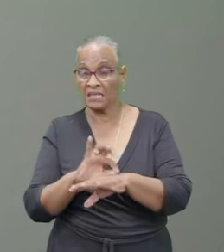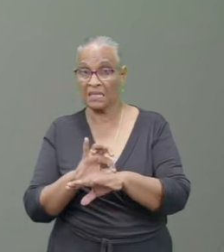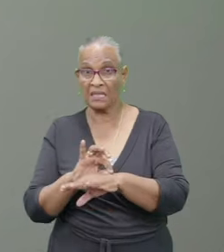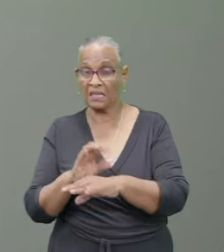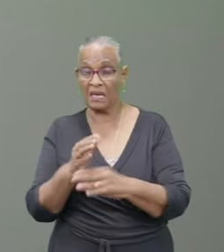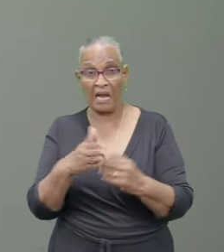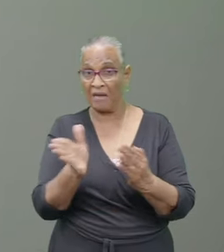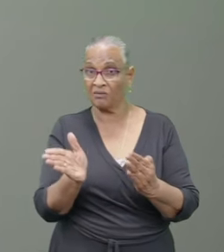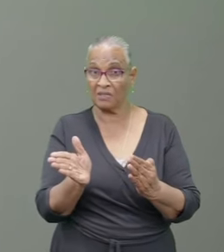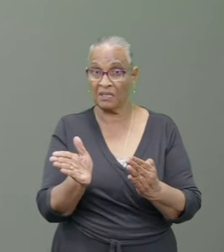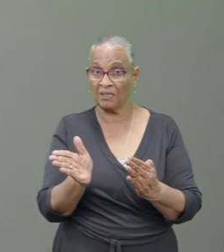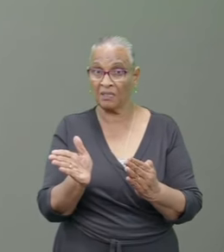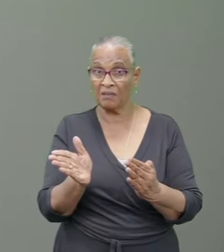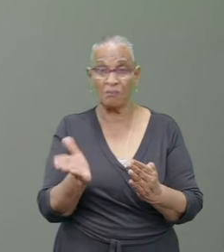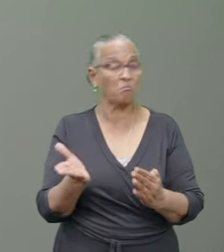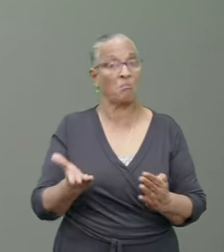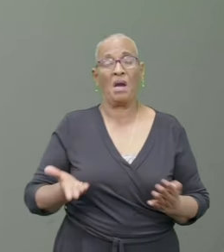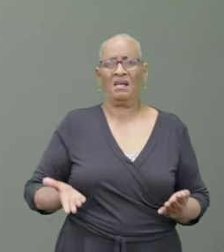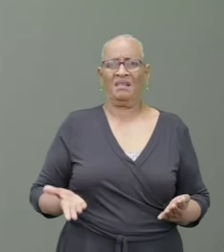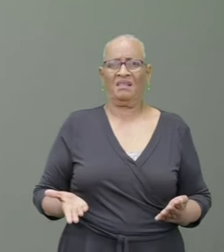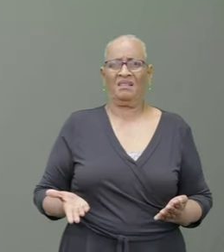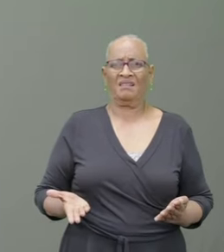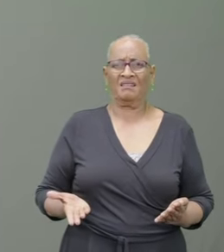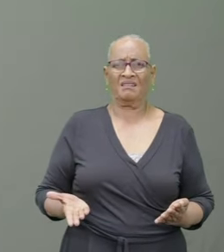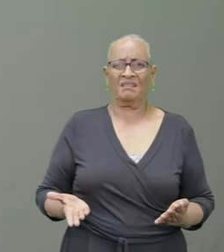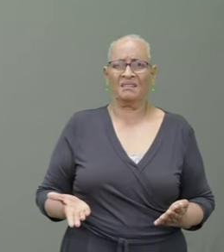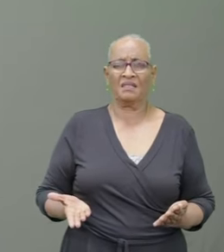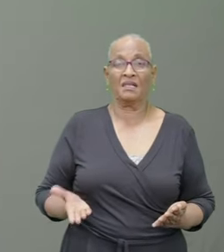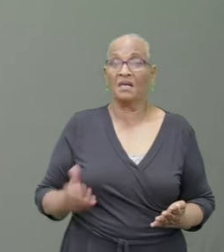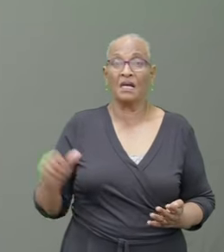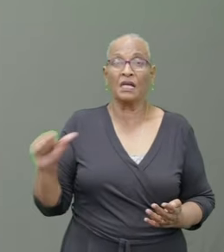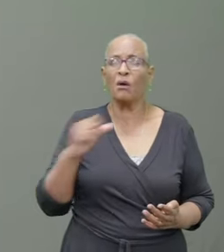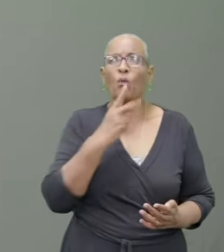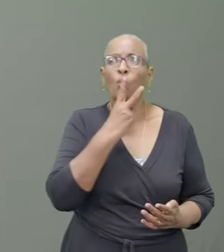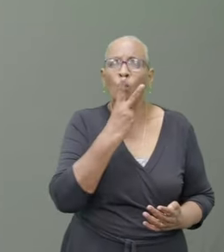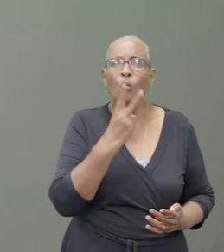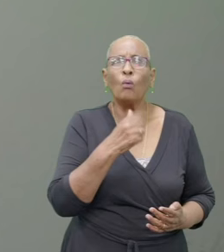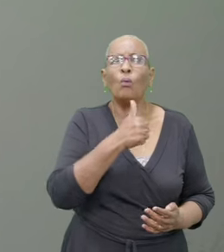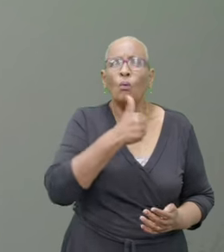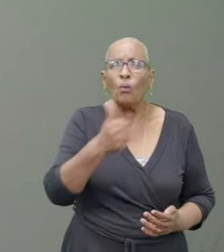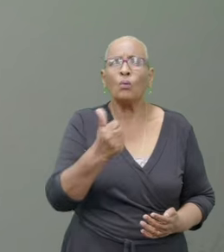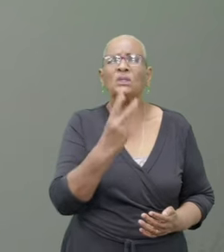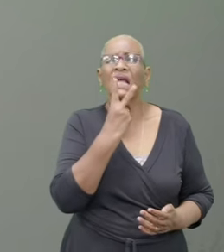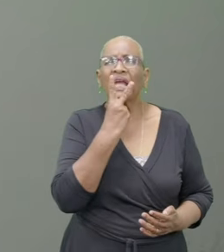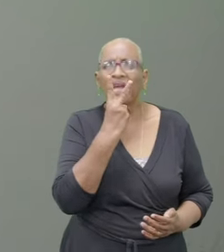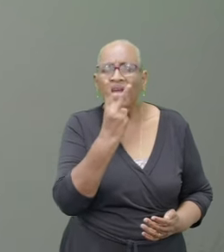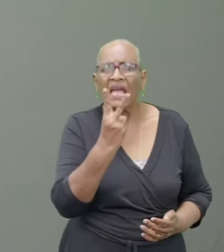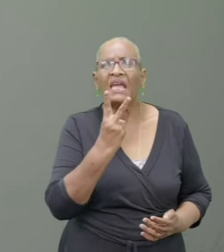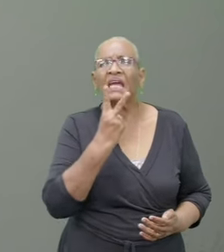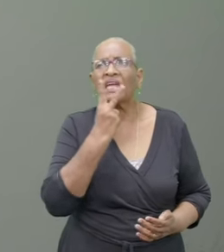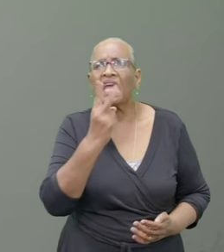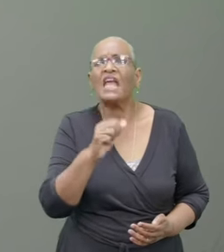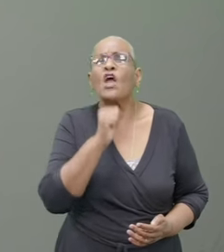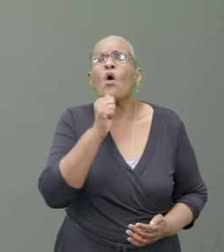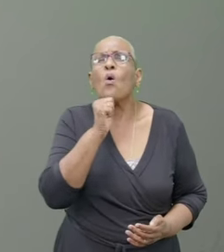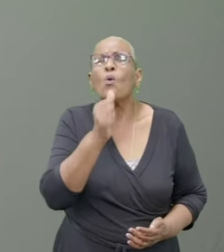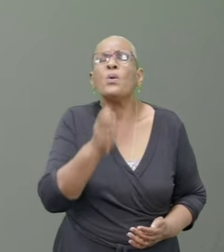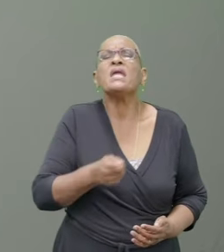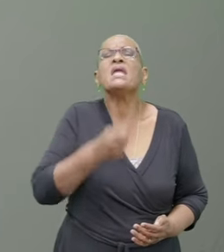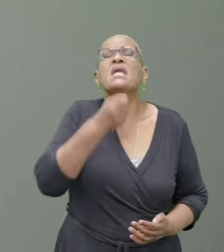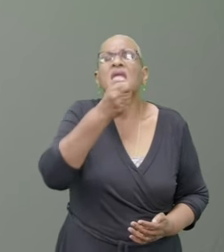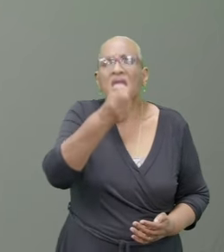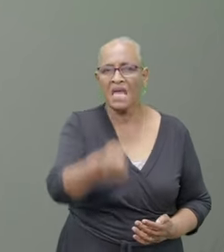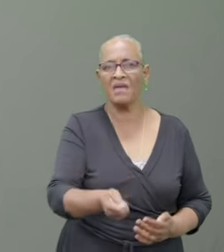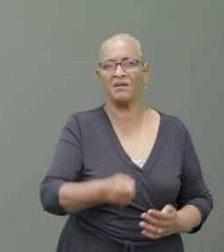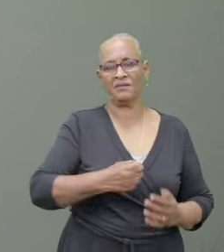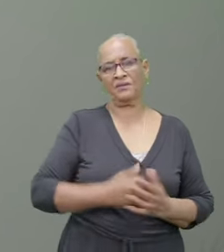niet in aanmerking komt voor een toelage. Wat krijg je eigenlijk? Je krijgt eigenlijk dat je daarmee ook stimuleert dat kundige, bevoegde